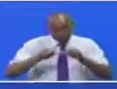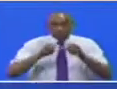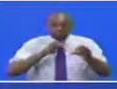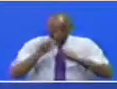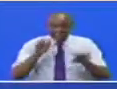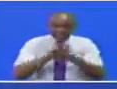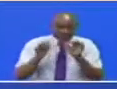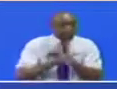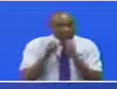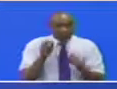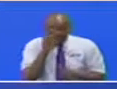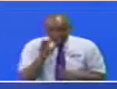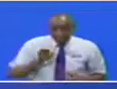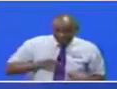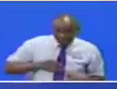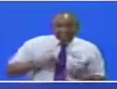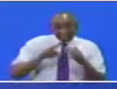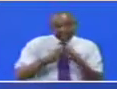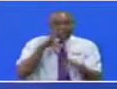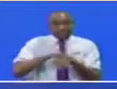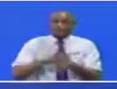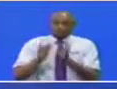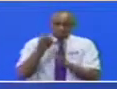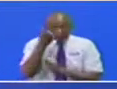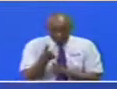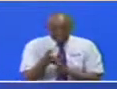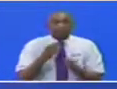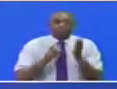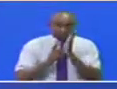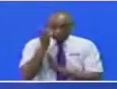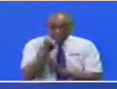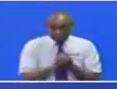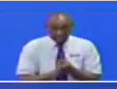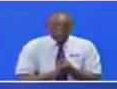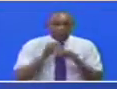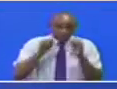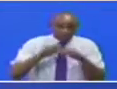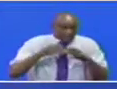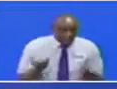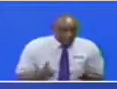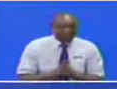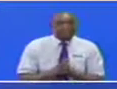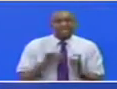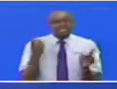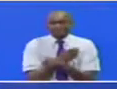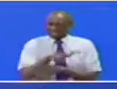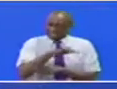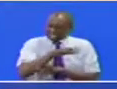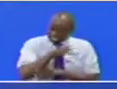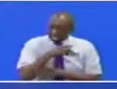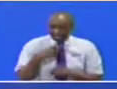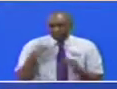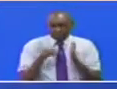ile, tunaanza kuona wanawake wanaanza kupata nafasi kwa maendeleo, mali ya kuingilia. Upande mwingine inakuwa ni shida,